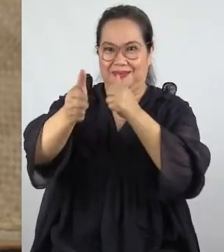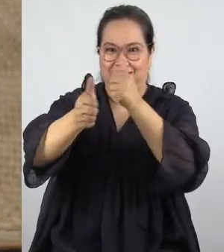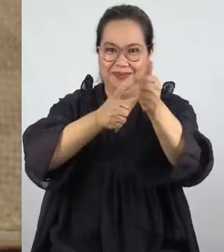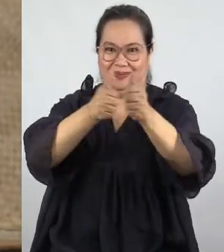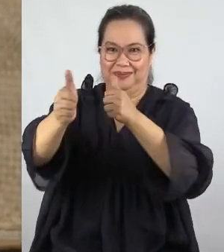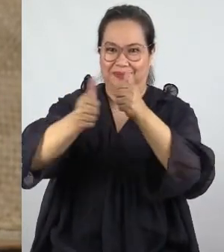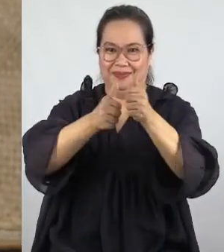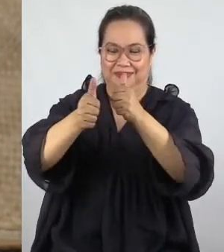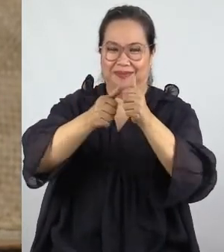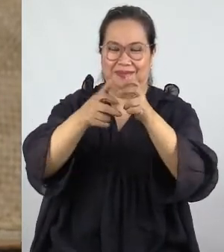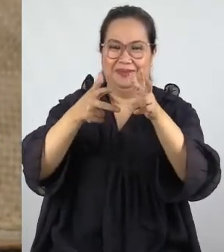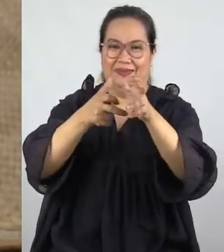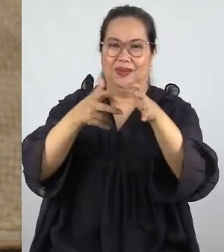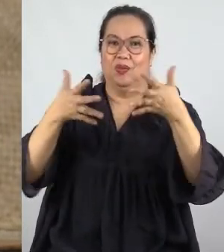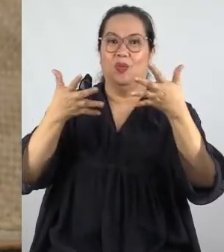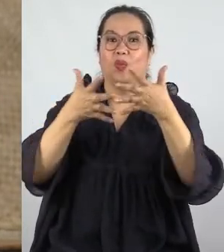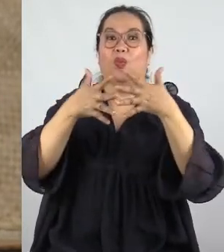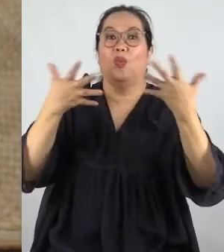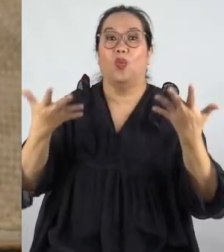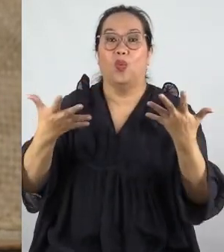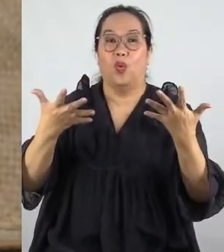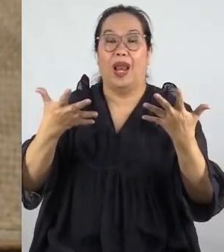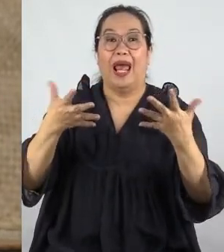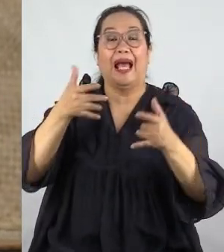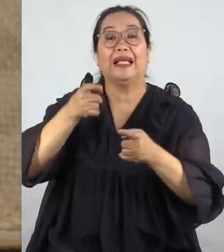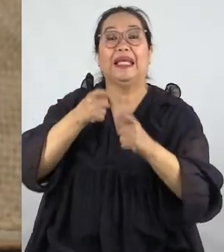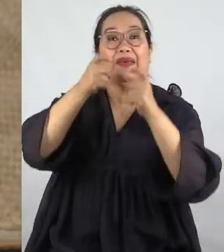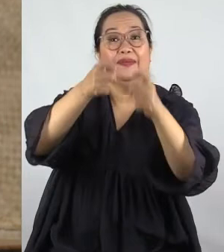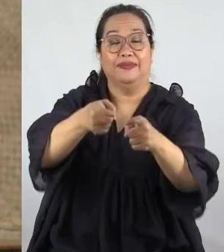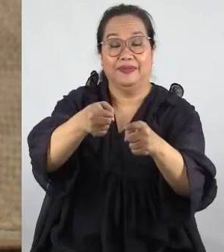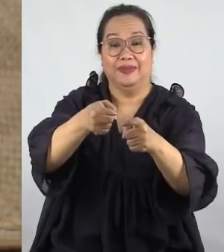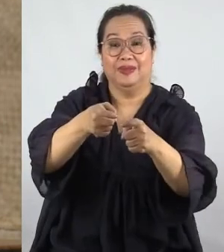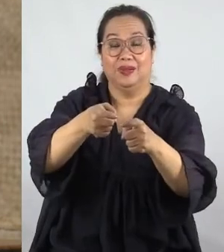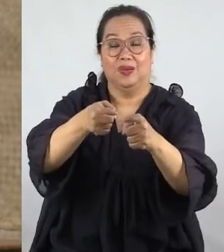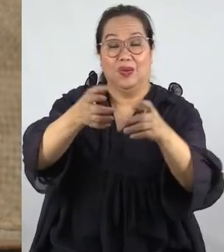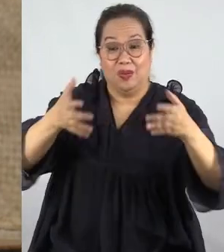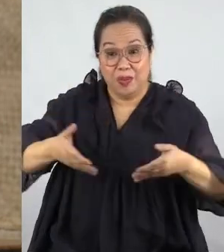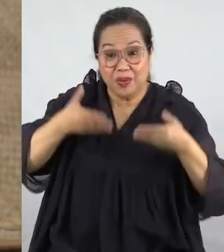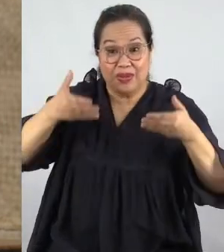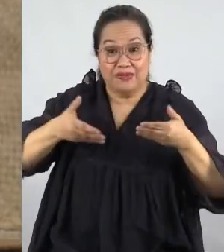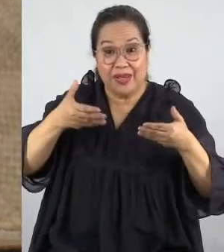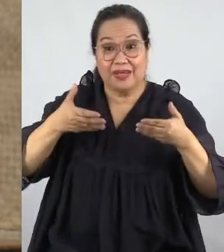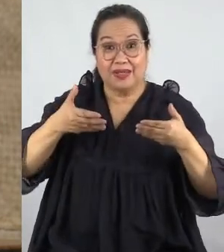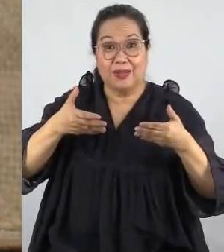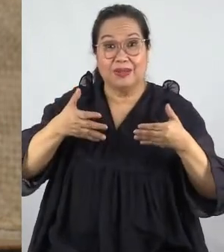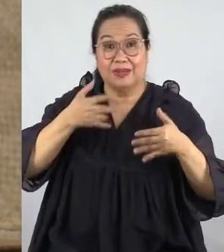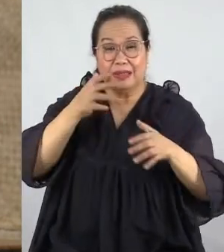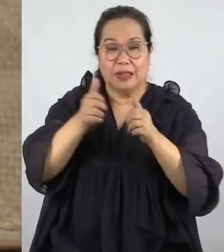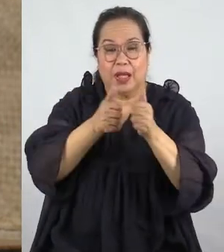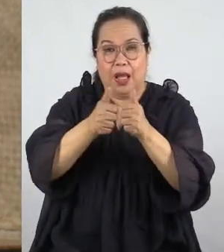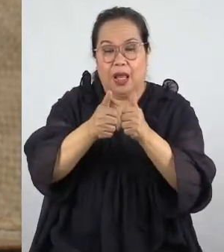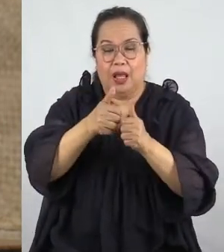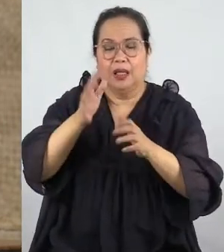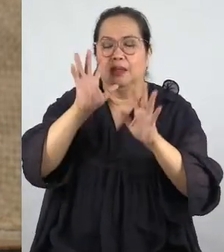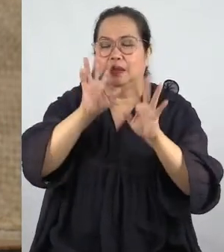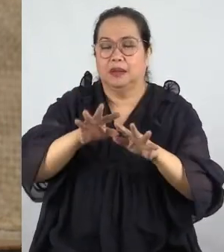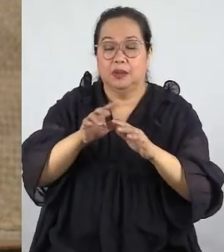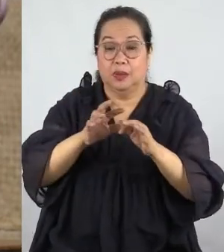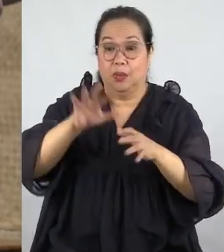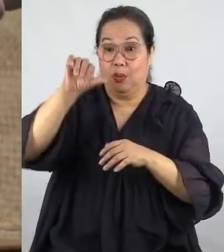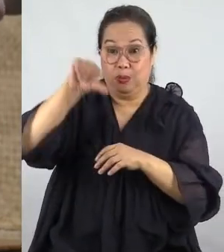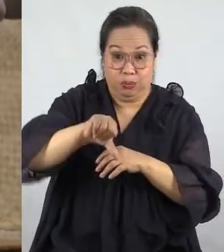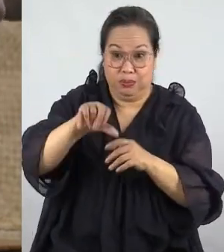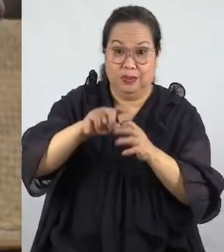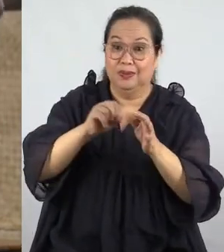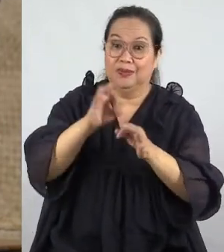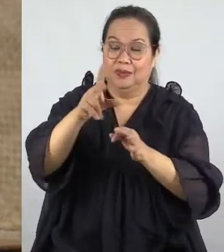karera kung ang tumatakbo ay walang insentibo o motibasyon sa kanyang paglahok. Sa ating